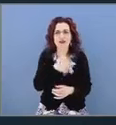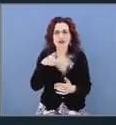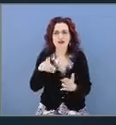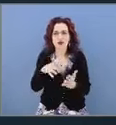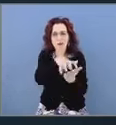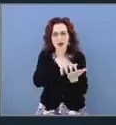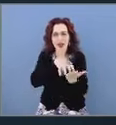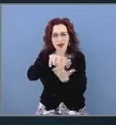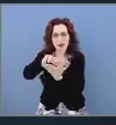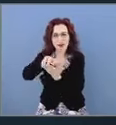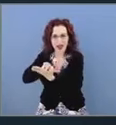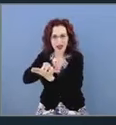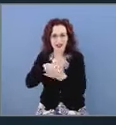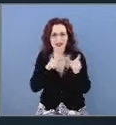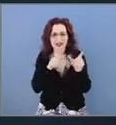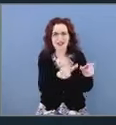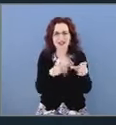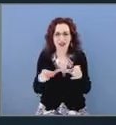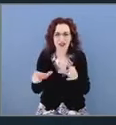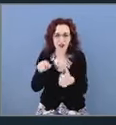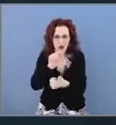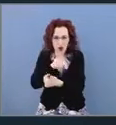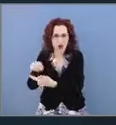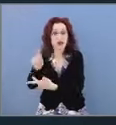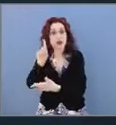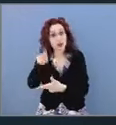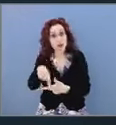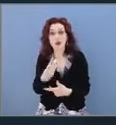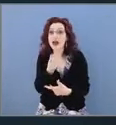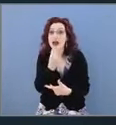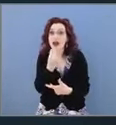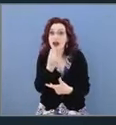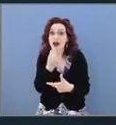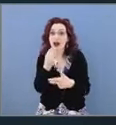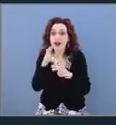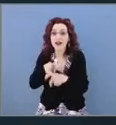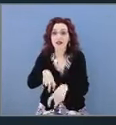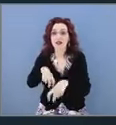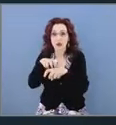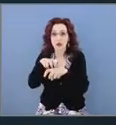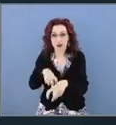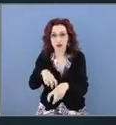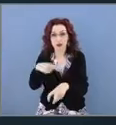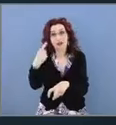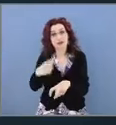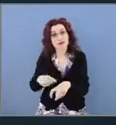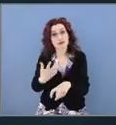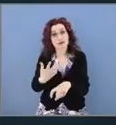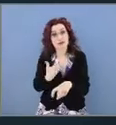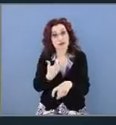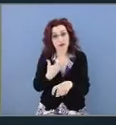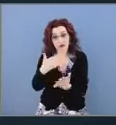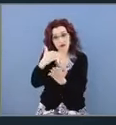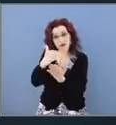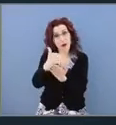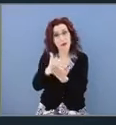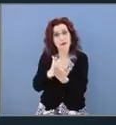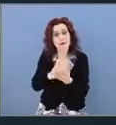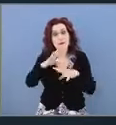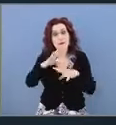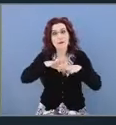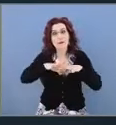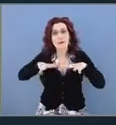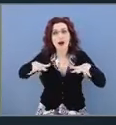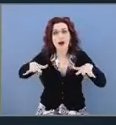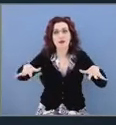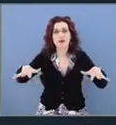anche sull'agri-food. Questo position paper fa una mappatura abbastanza completa delle principali linee